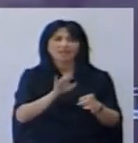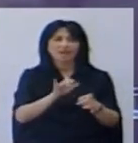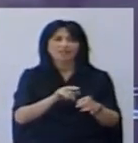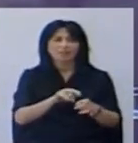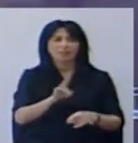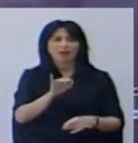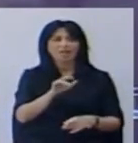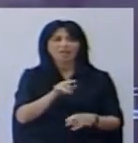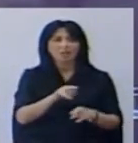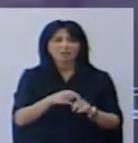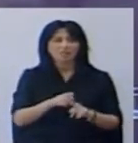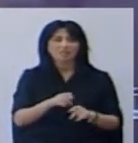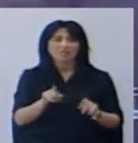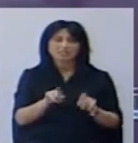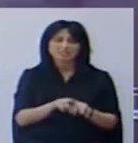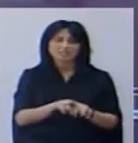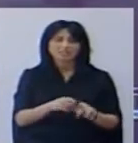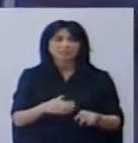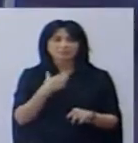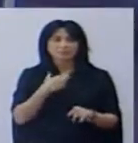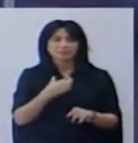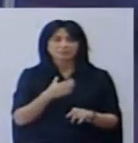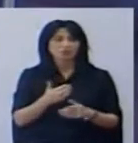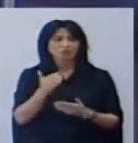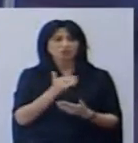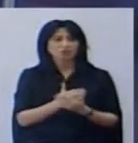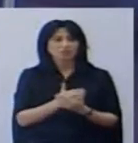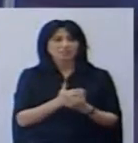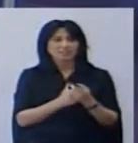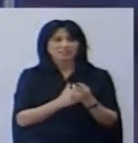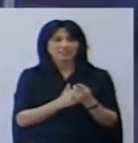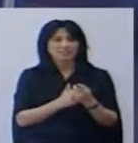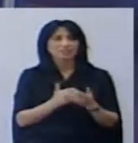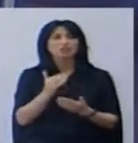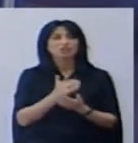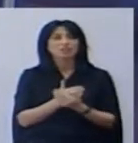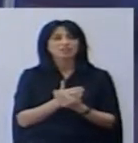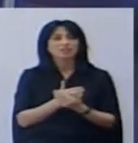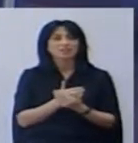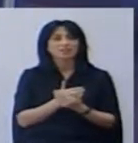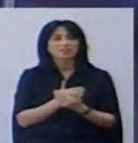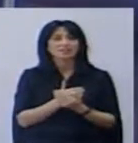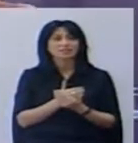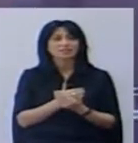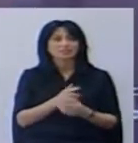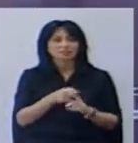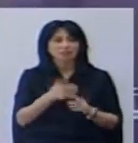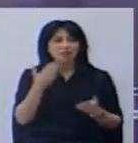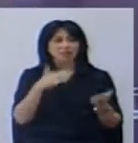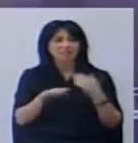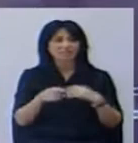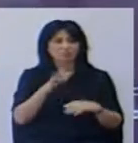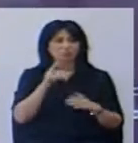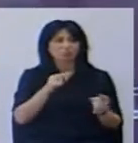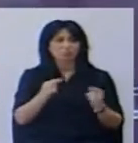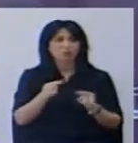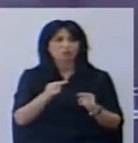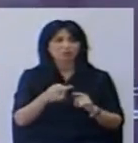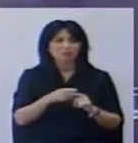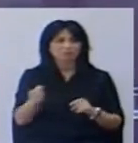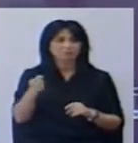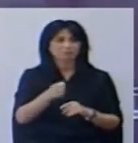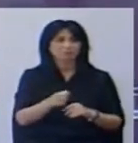იმიტომ რომ ნატო ქათამაძე ისეთი შეუღალი უკომპრომისო იქნებოდა, როგორც წინა ხელისუფლების დროს გასხვისებული ეხლანდელი ხელისუფლების